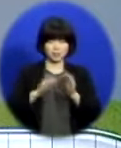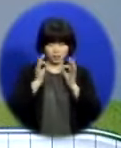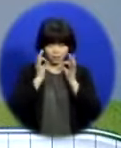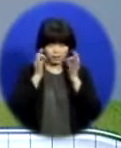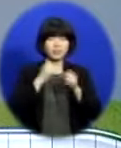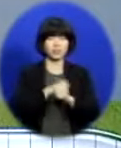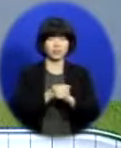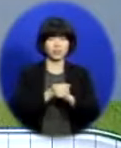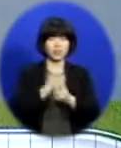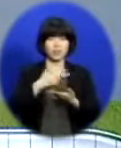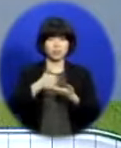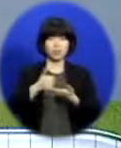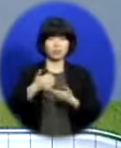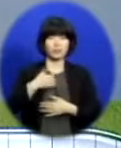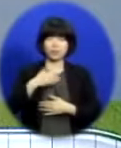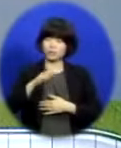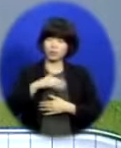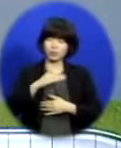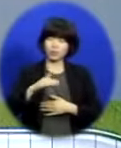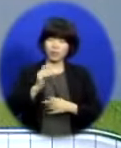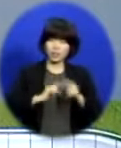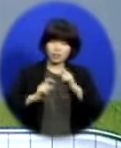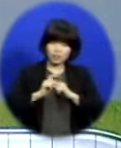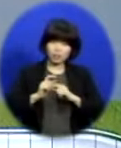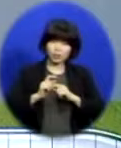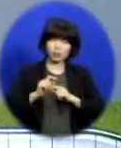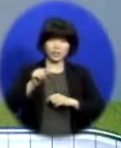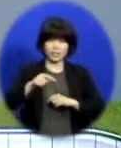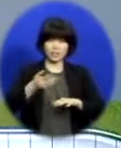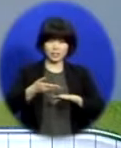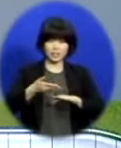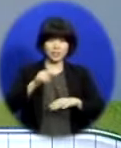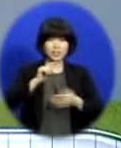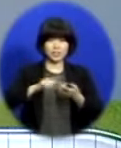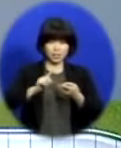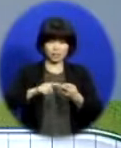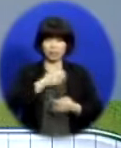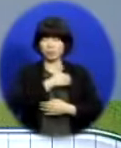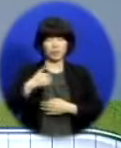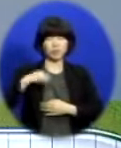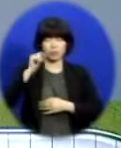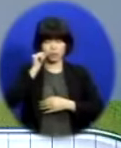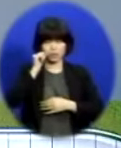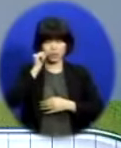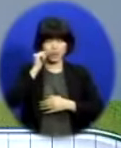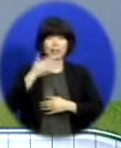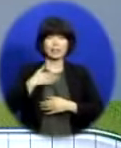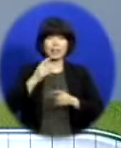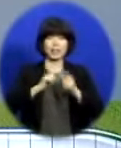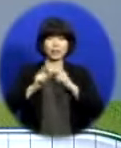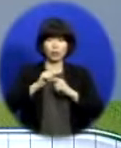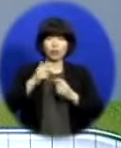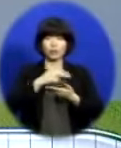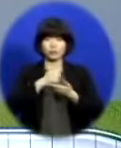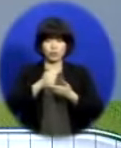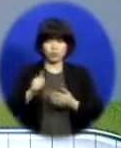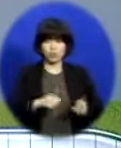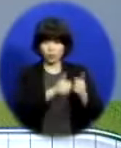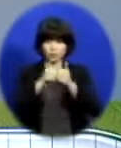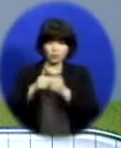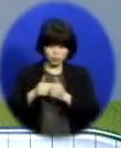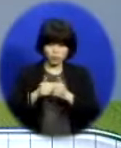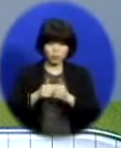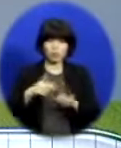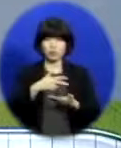주님 저는 절대로 더이 상태로 만족할 수가 없 제가 주님과 정말 온전히 동행하고 주님을